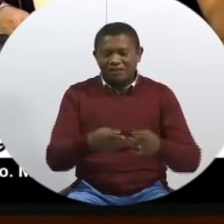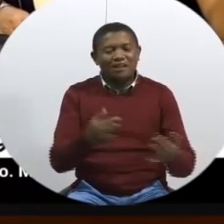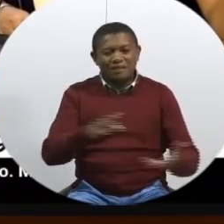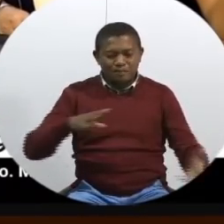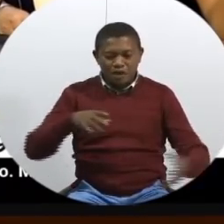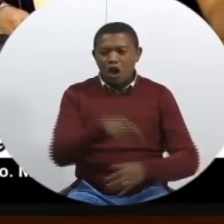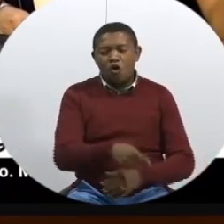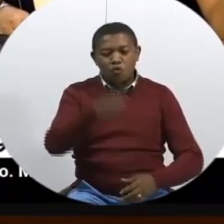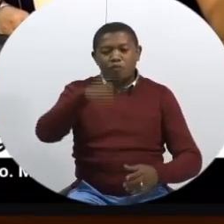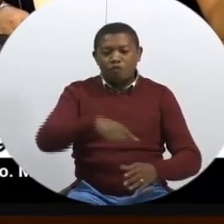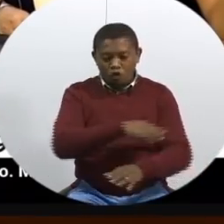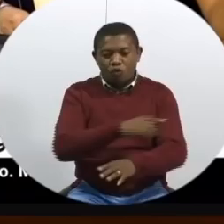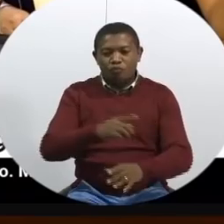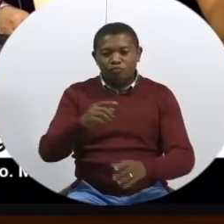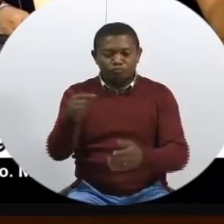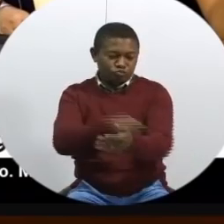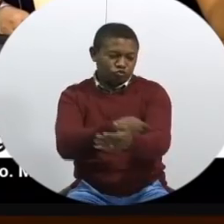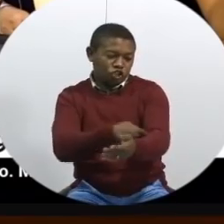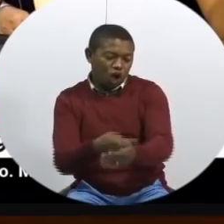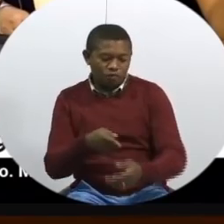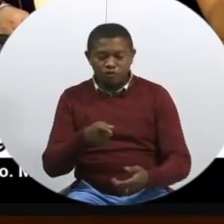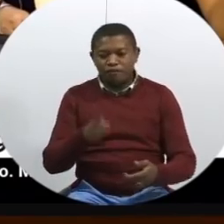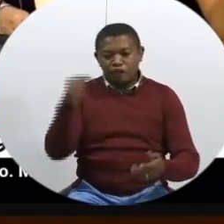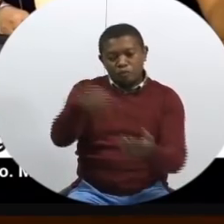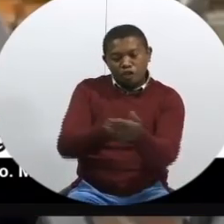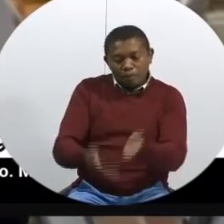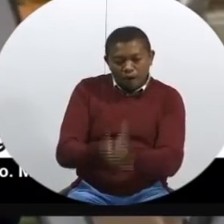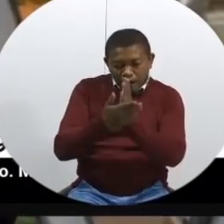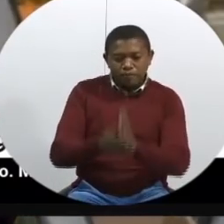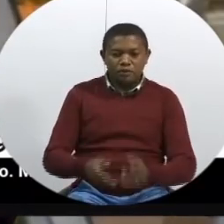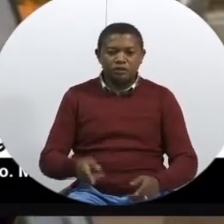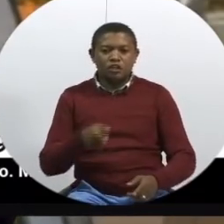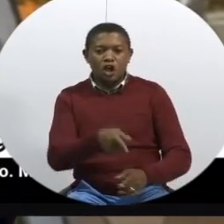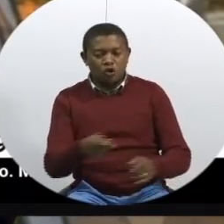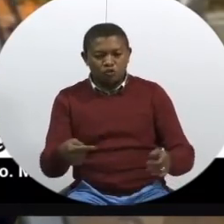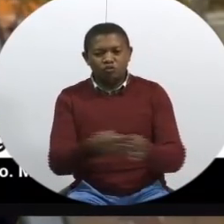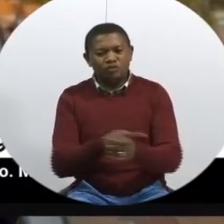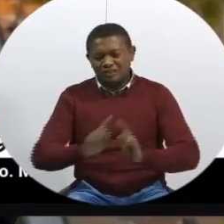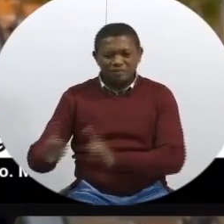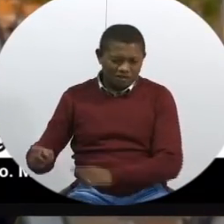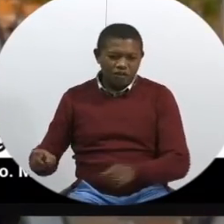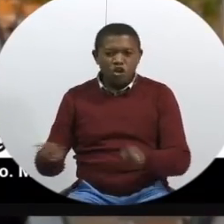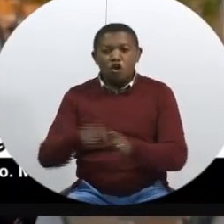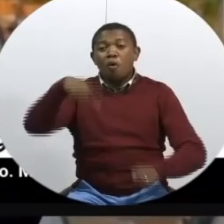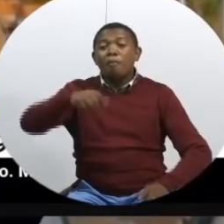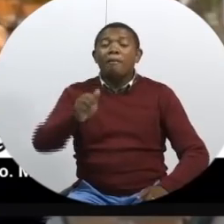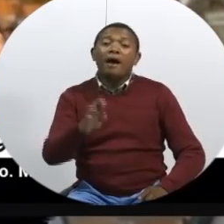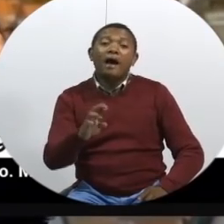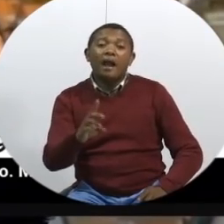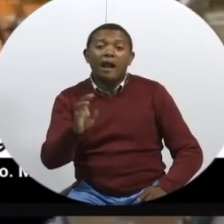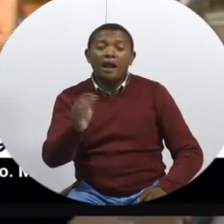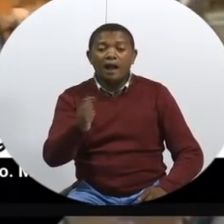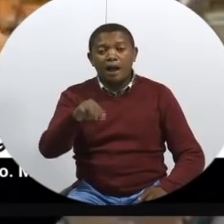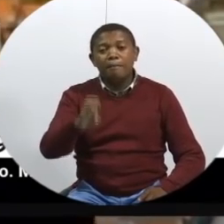mpitsabom-panampy na ny aide-soignante, ny dokotera, ny paramedico, zany a no maramila